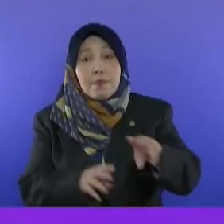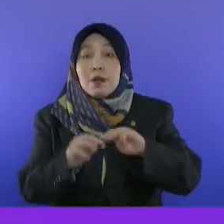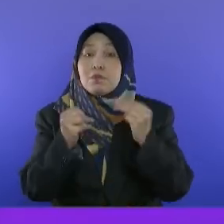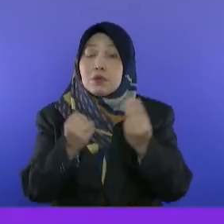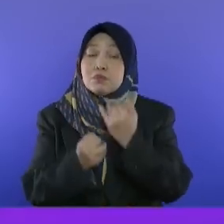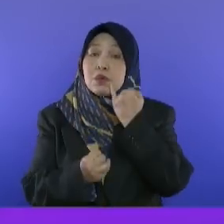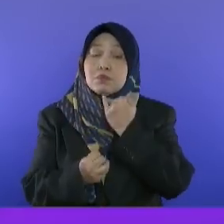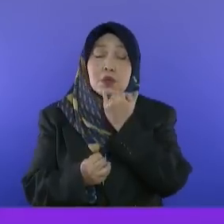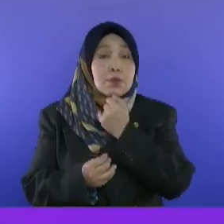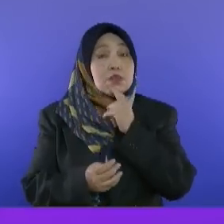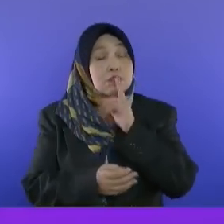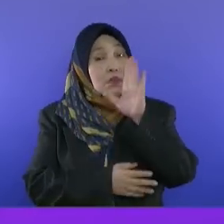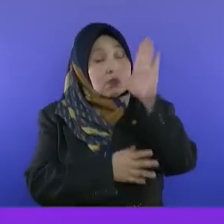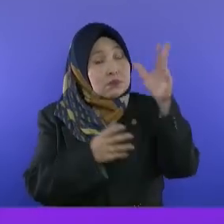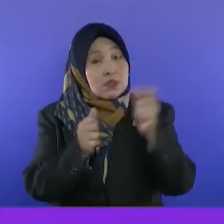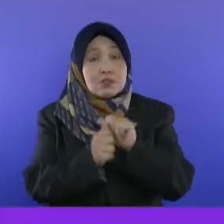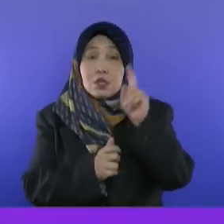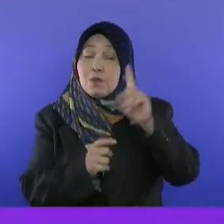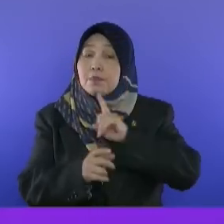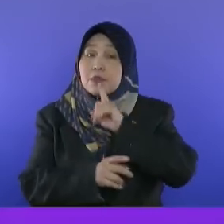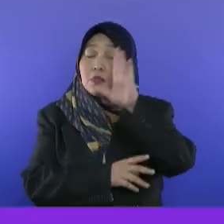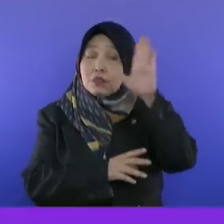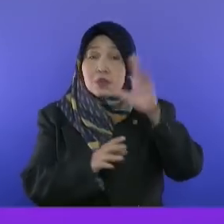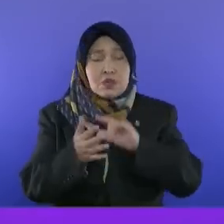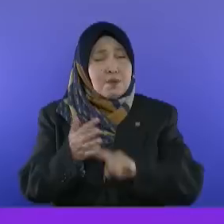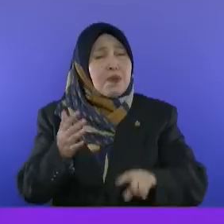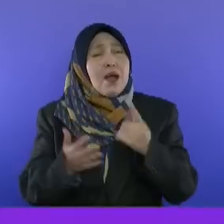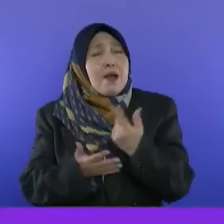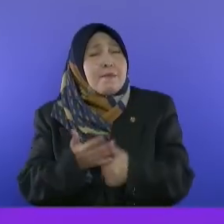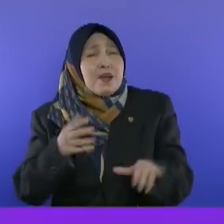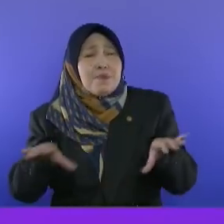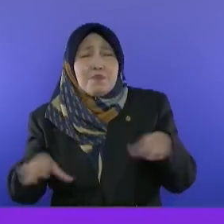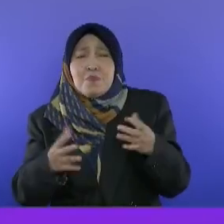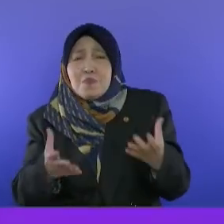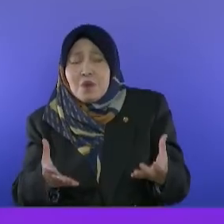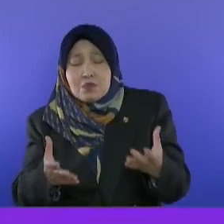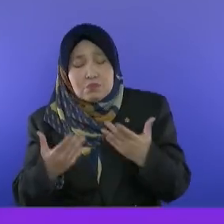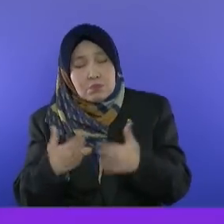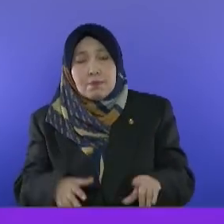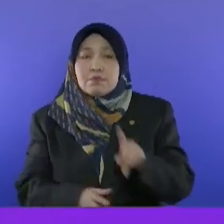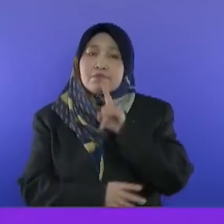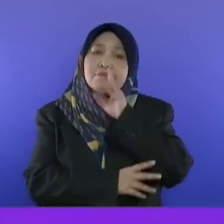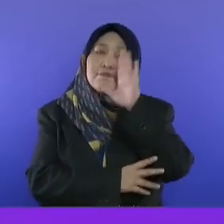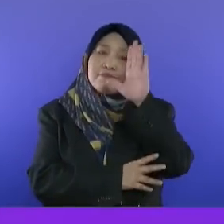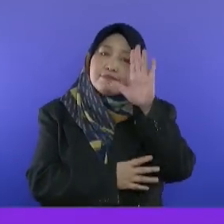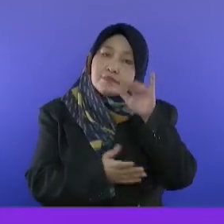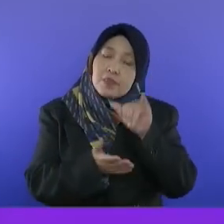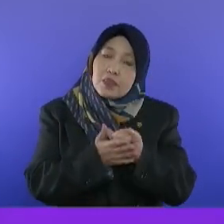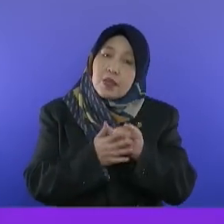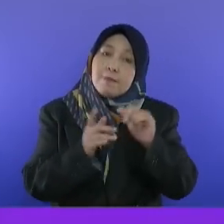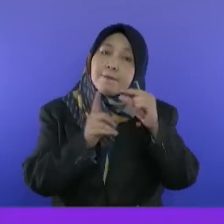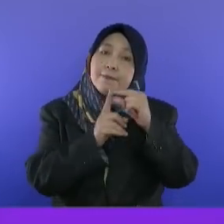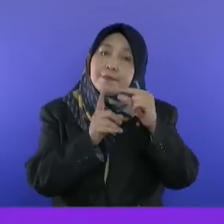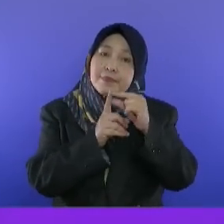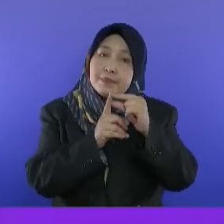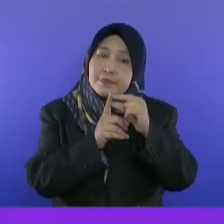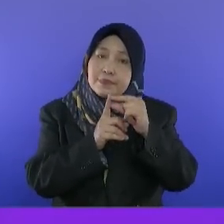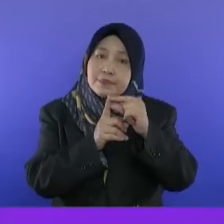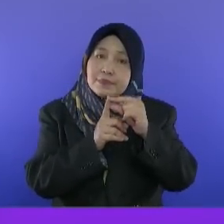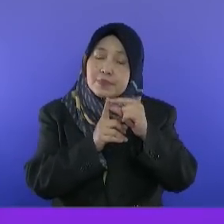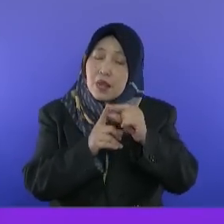Israil ini berjanji dengan satu perjanjian Tetapi apakah yang mereka lakukan bila mereka berjanji itu perkataan ya